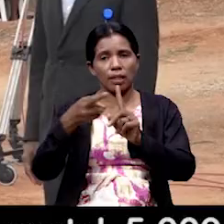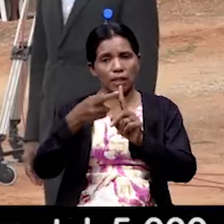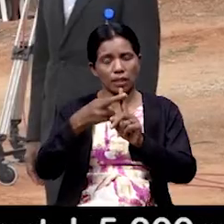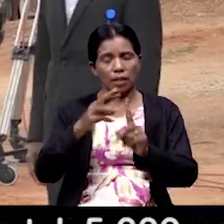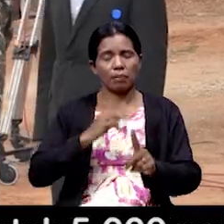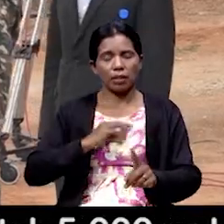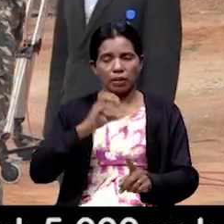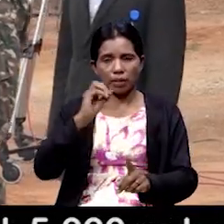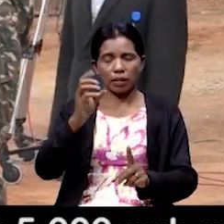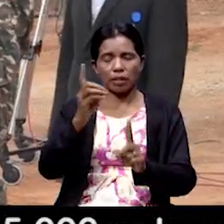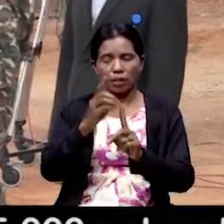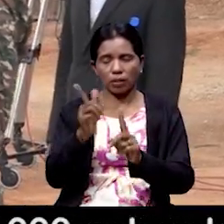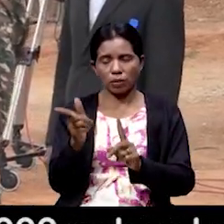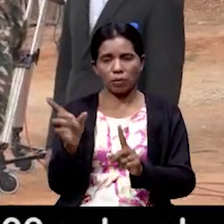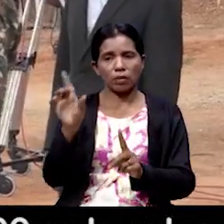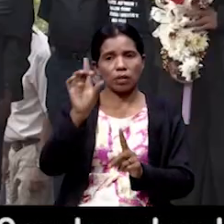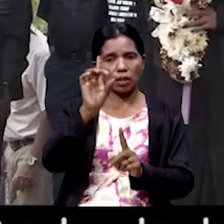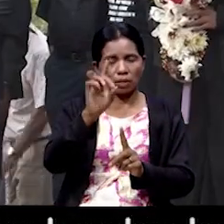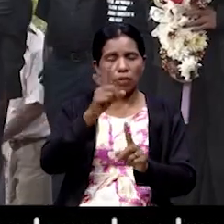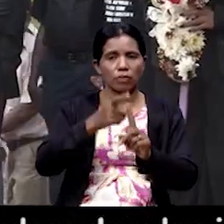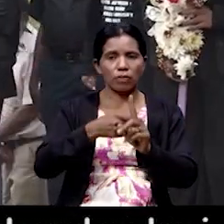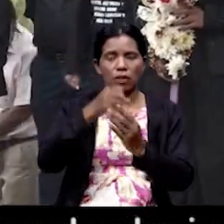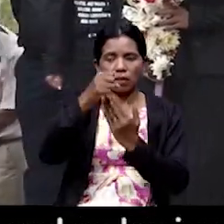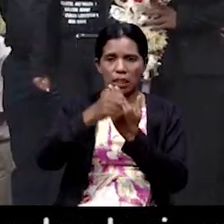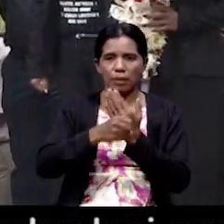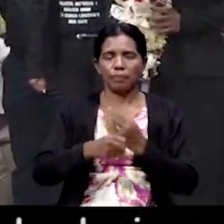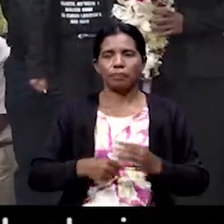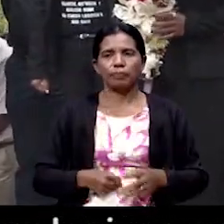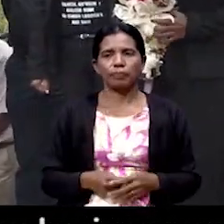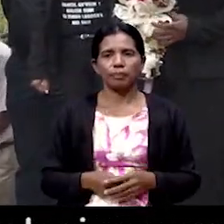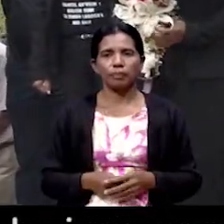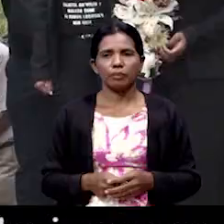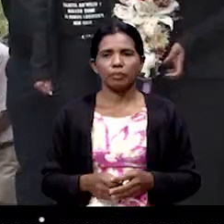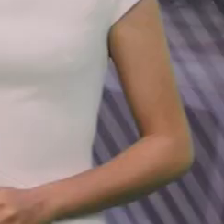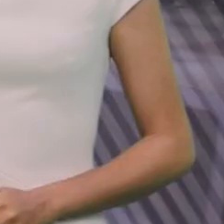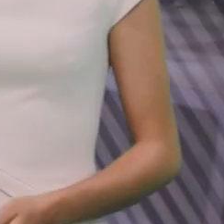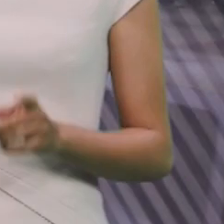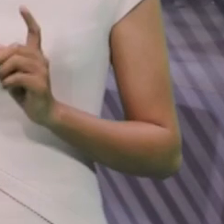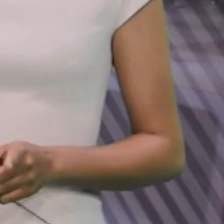runu resing walau fula September ne. Fatima Pereira, Eliu Gayu, GMN.